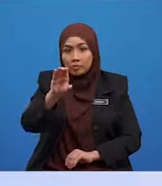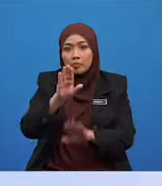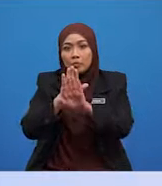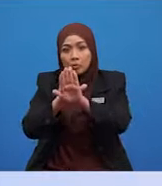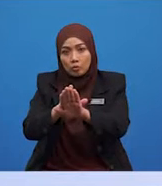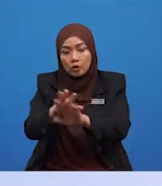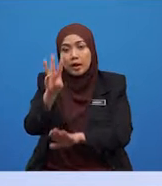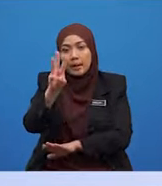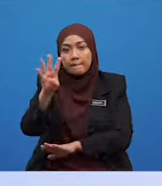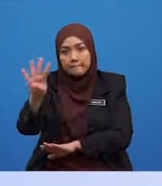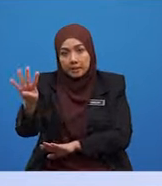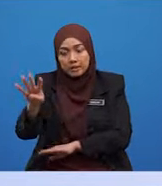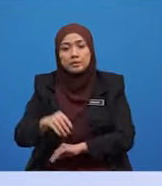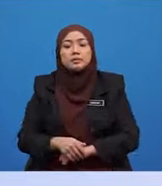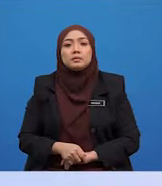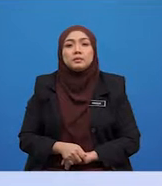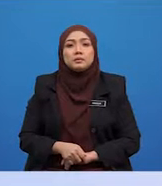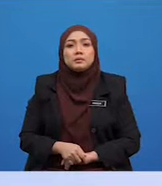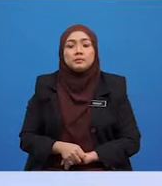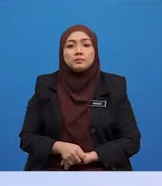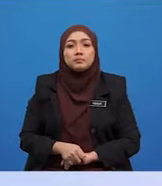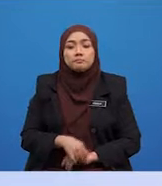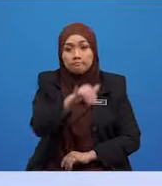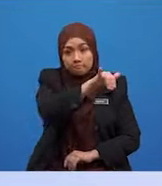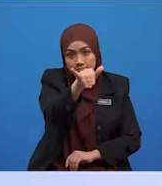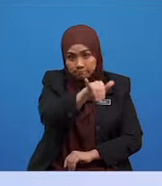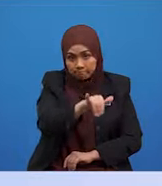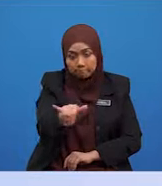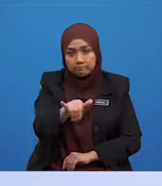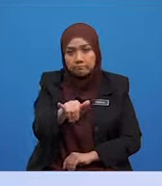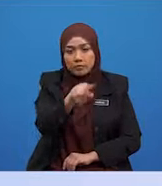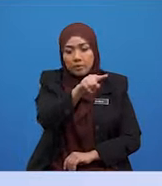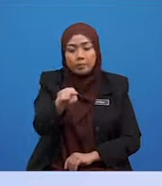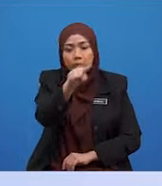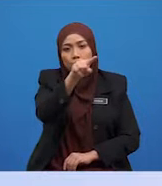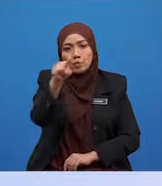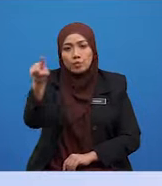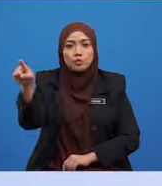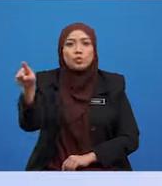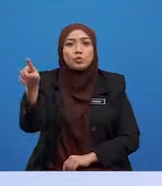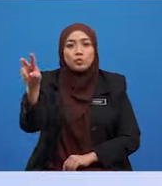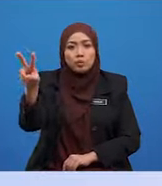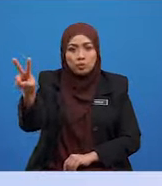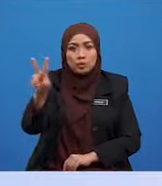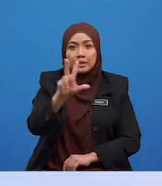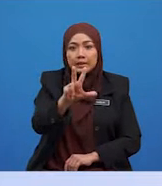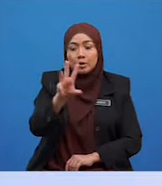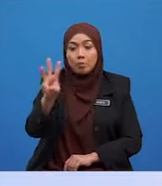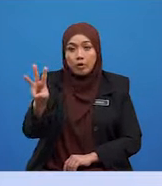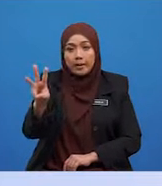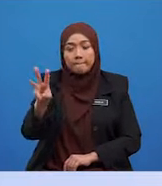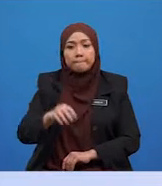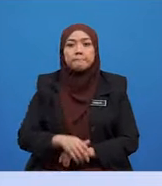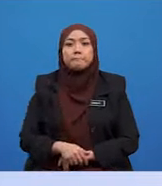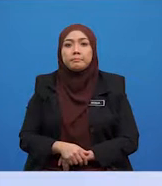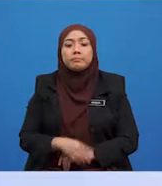tolak 64. SN sama dengan punca kuasa 2,